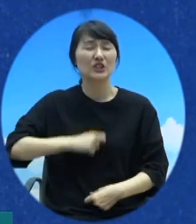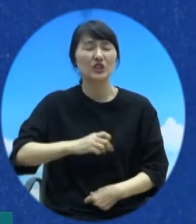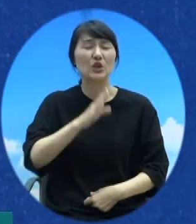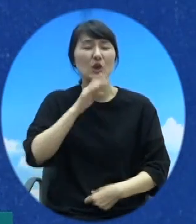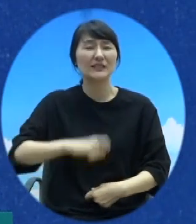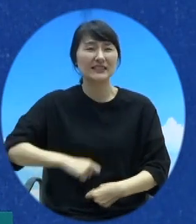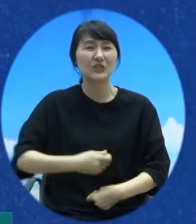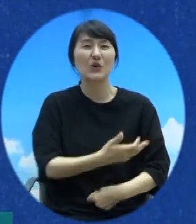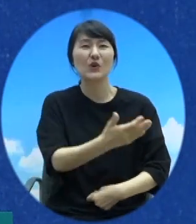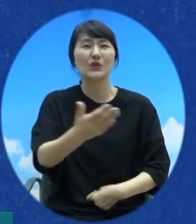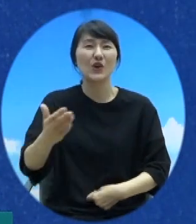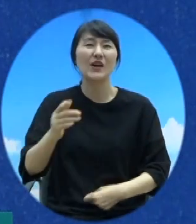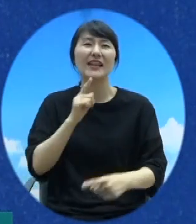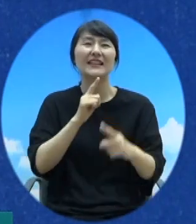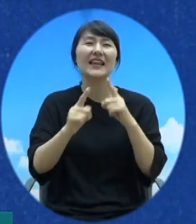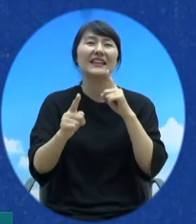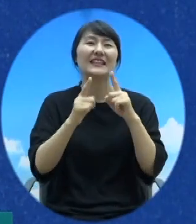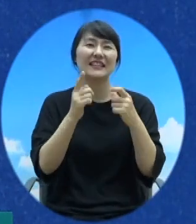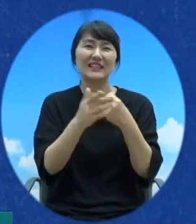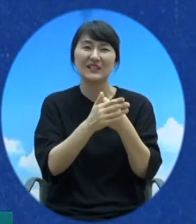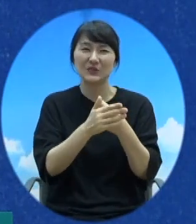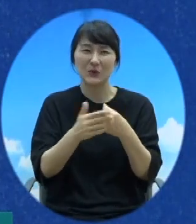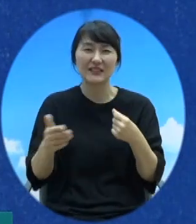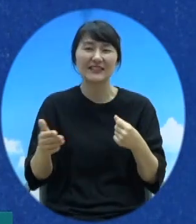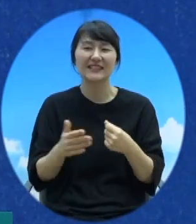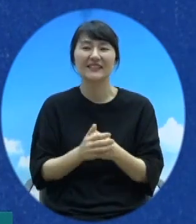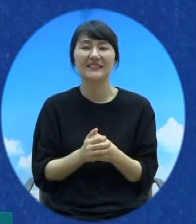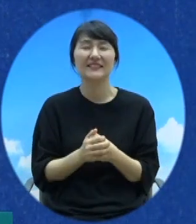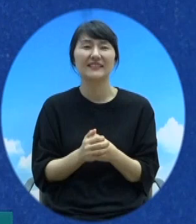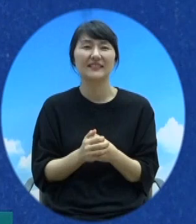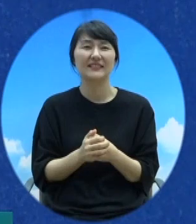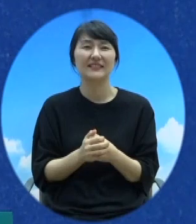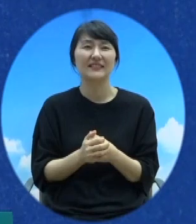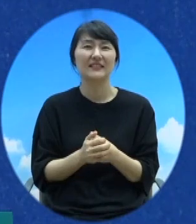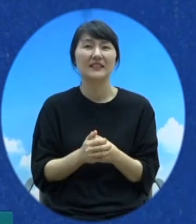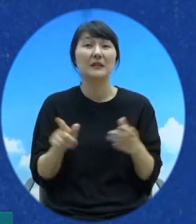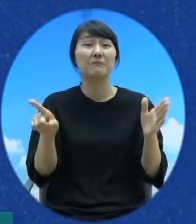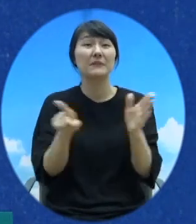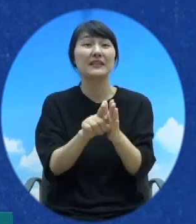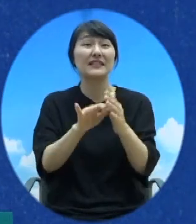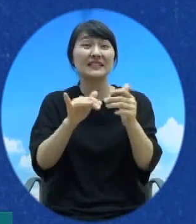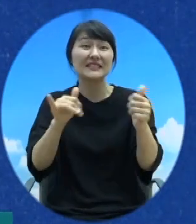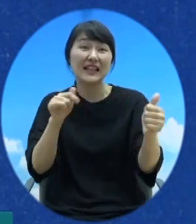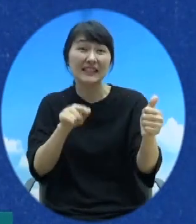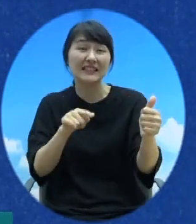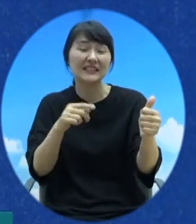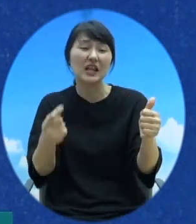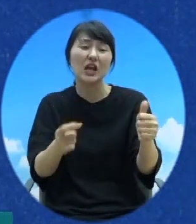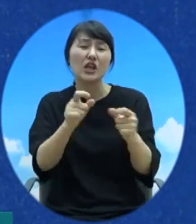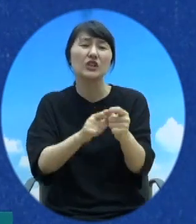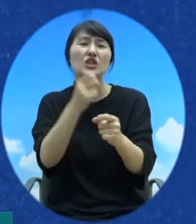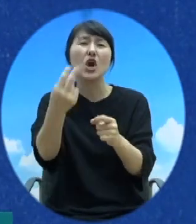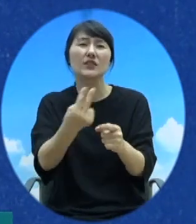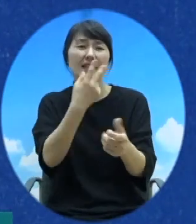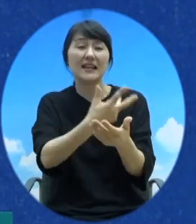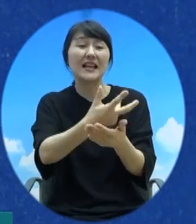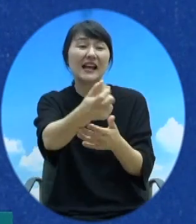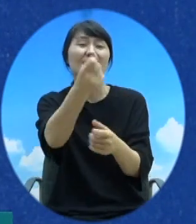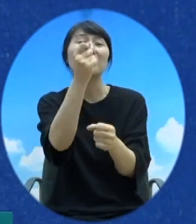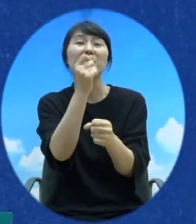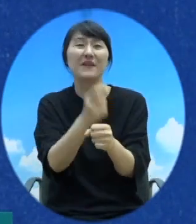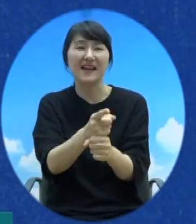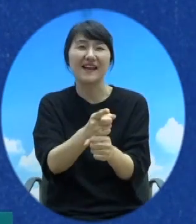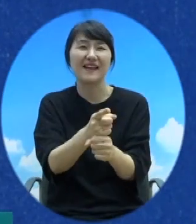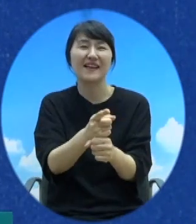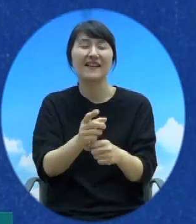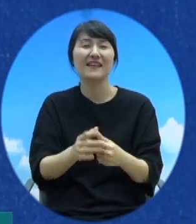진실로 진실로 너에게 이르노니 믿는 자는 영생을